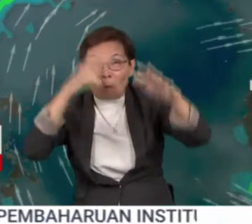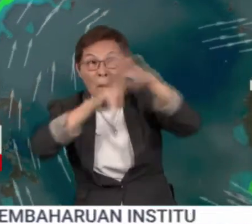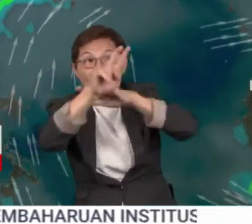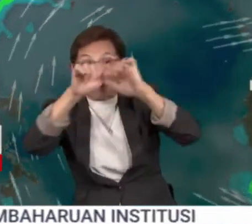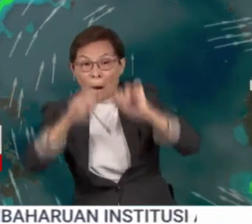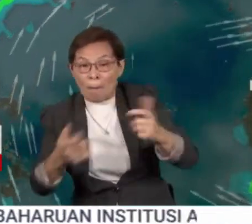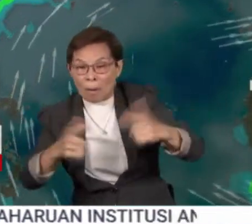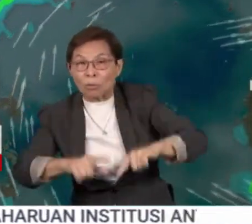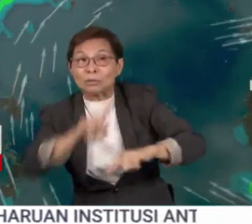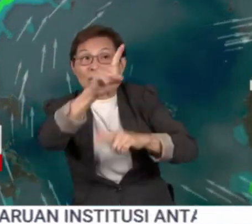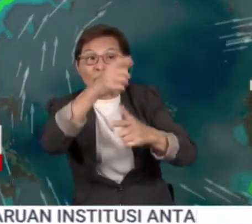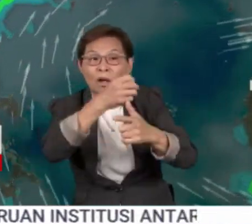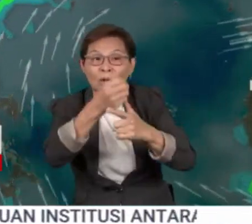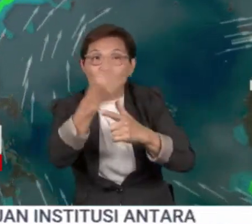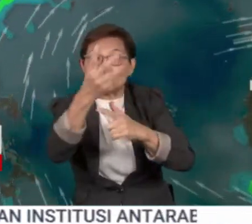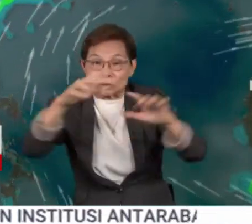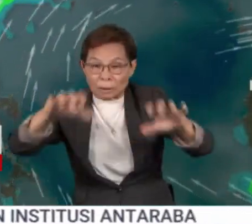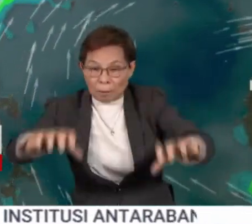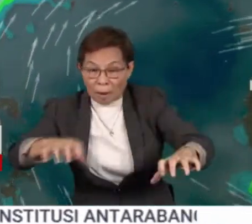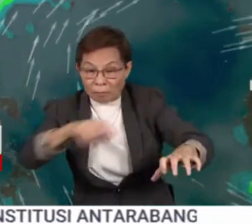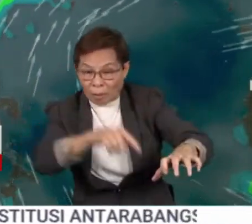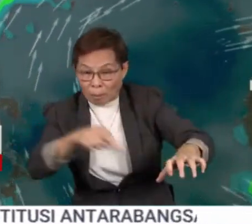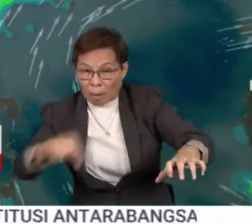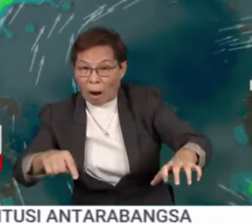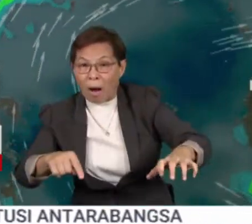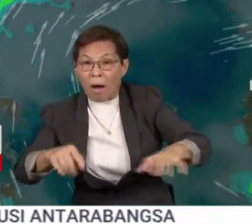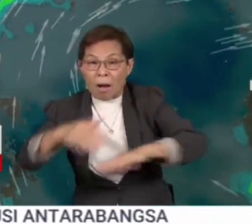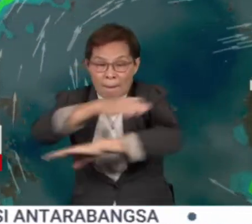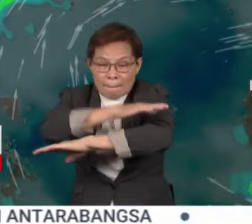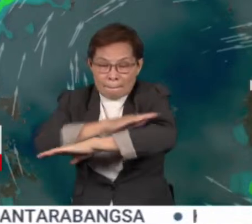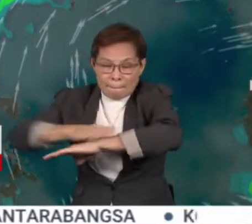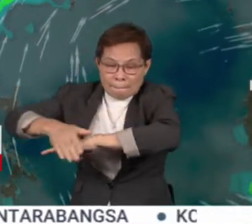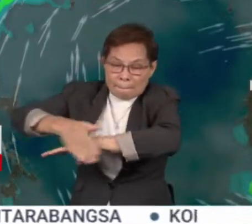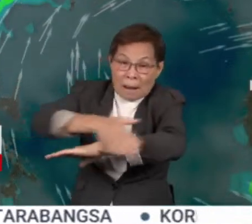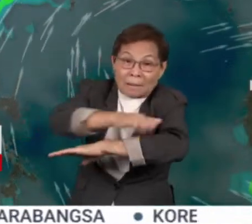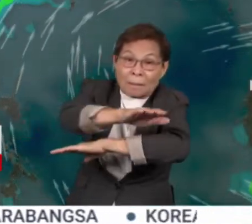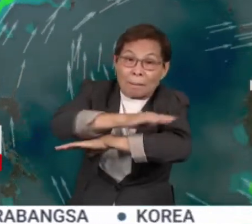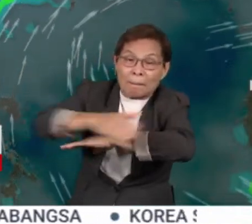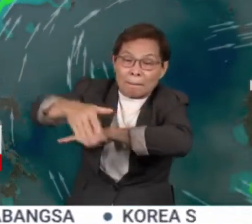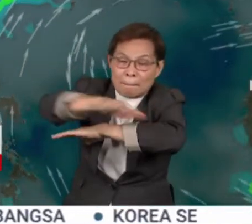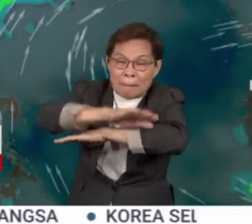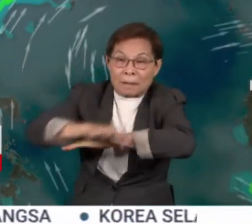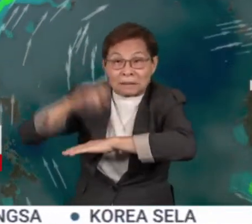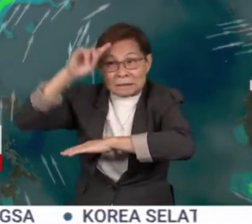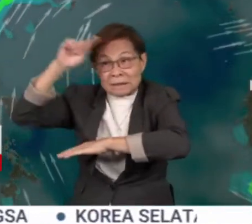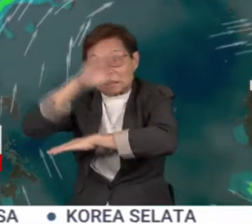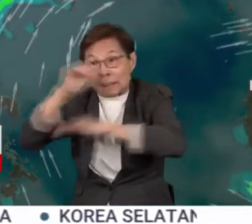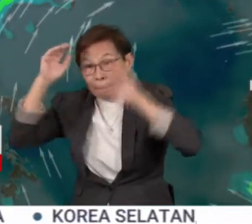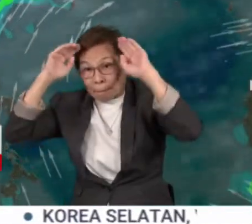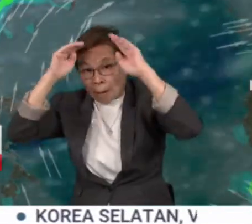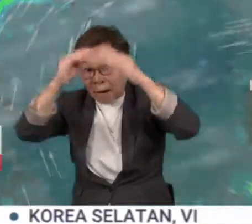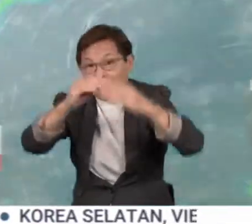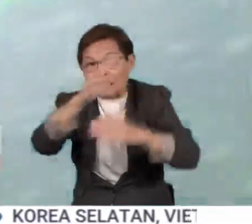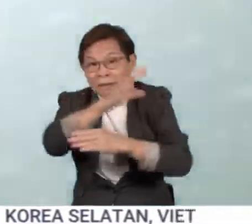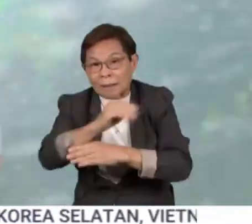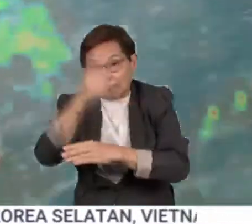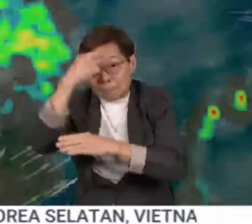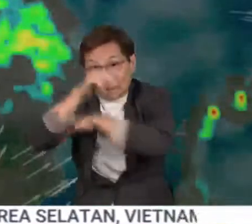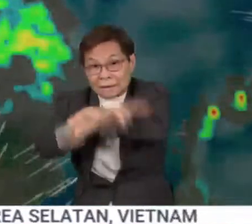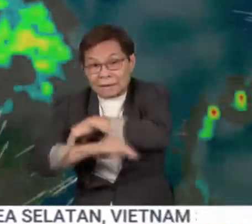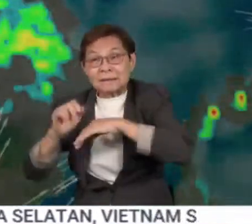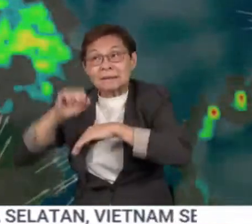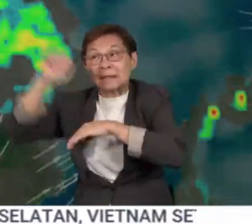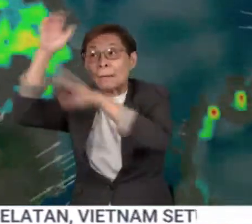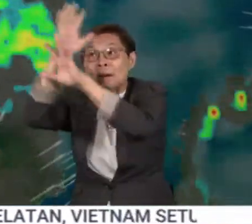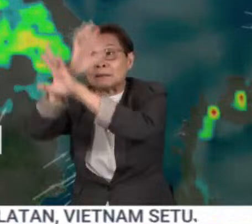boleh berlaku di satu dua tempat melibatkan kawasan pesisir pantai di negeri Terengganu dan juga Pahang. Manakala bagi negeri